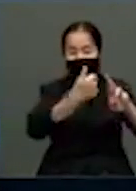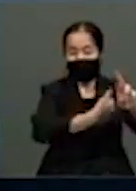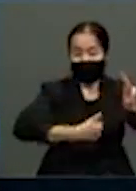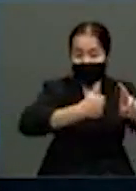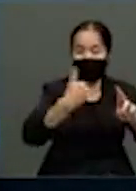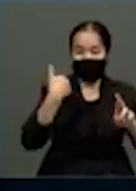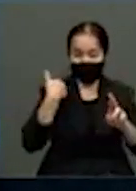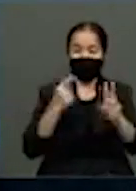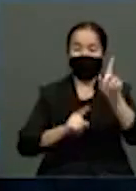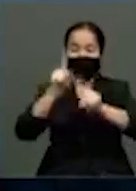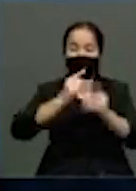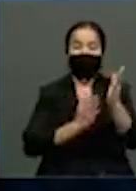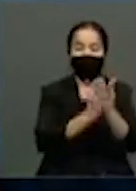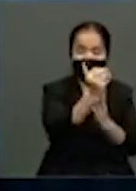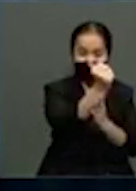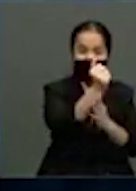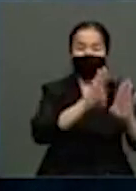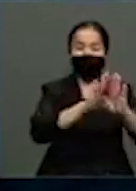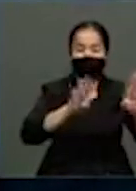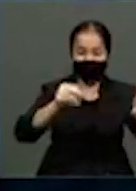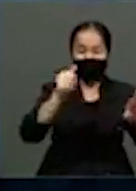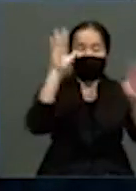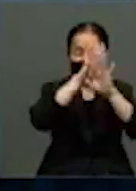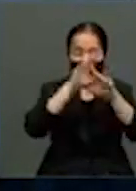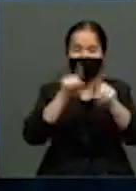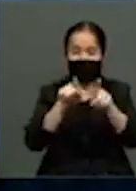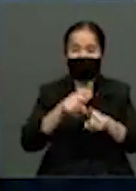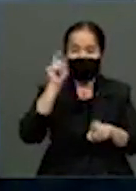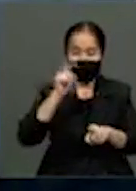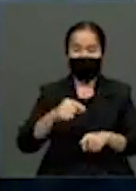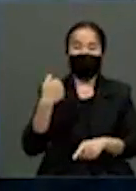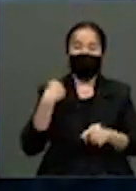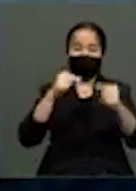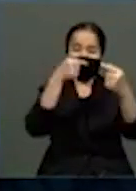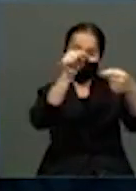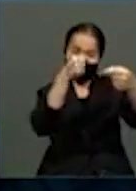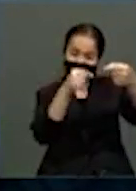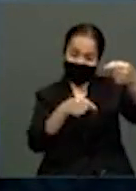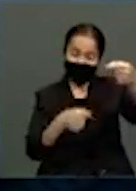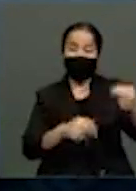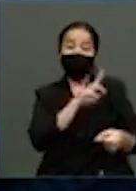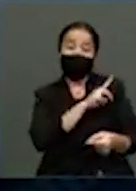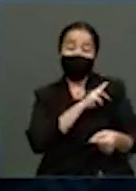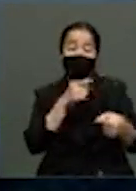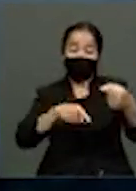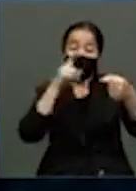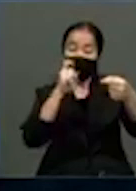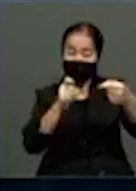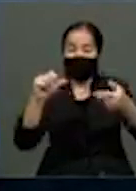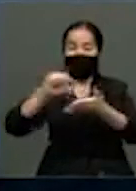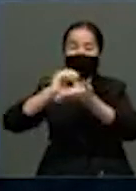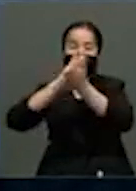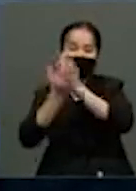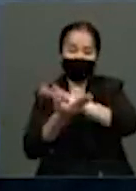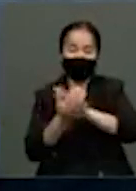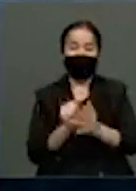ในเกณฑ์พวกนี้แล้วผ่านมาตรฐานได้ทั้งหมดประเมินตัวเองแล้วรู้เลยครับว่าสิ่งไหนที่จะผ่านไม่ผ่านแล้วจะได้ปรับปรุงขณะเดียวกันก